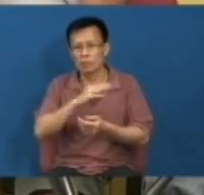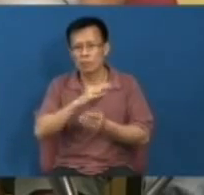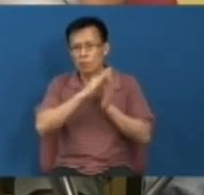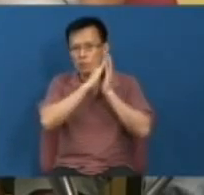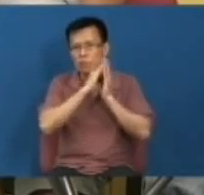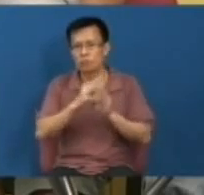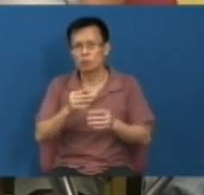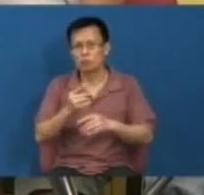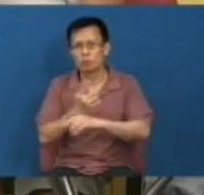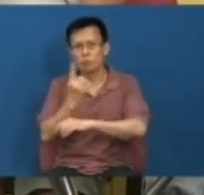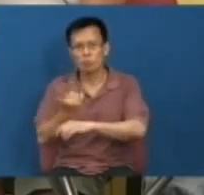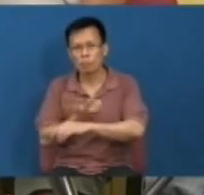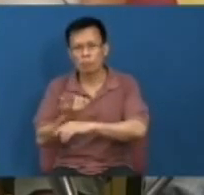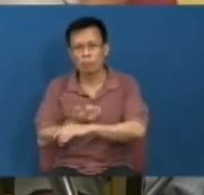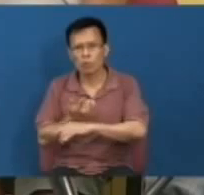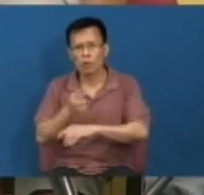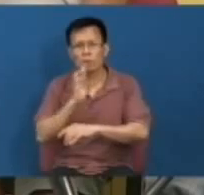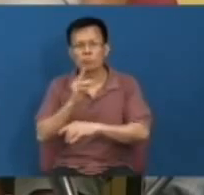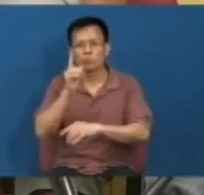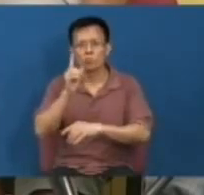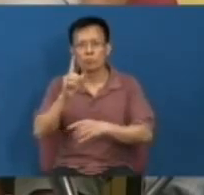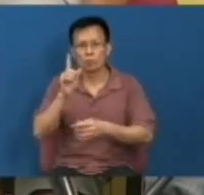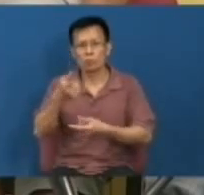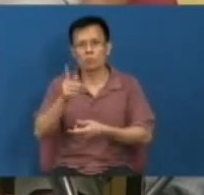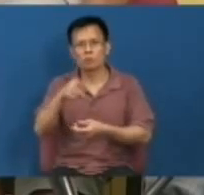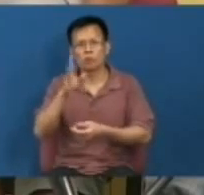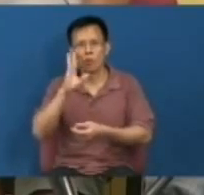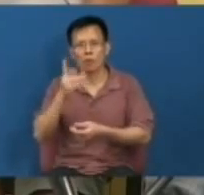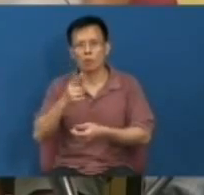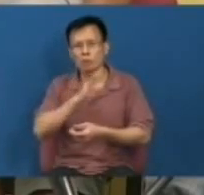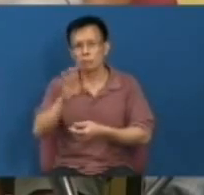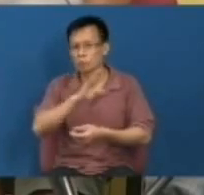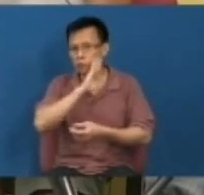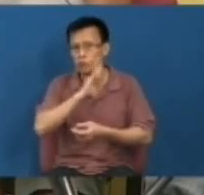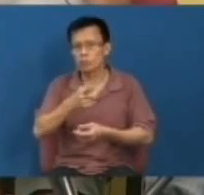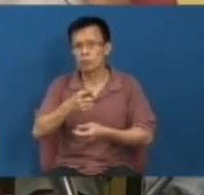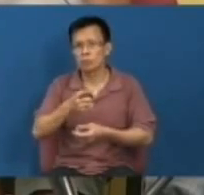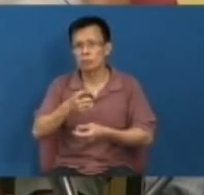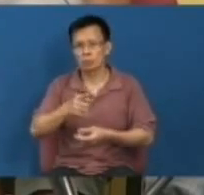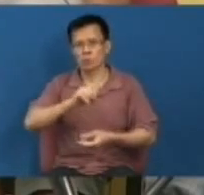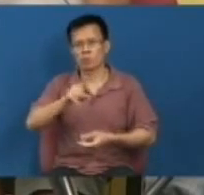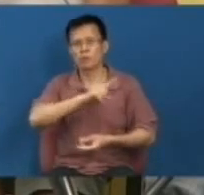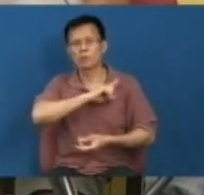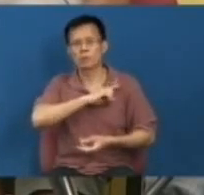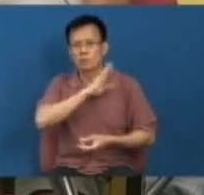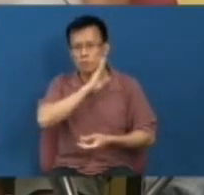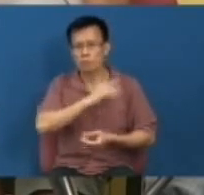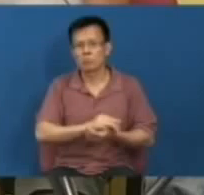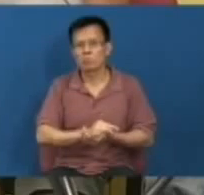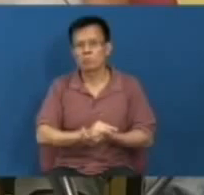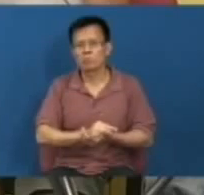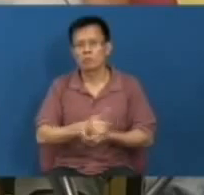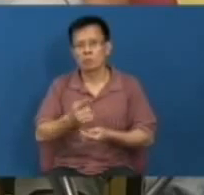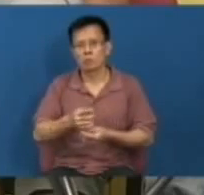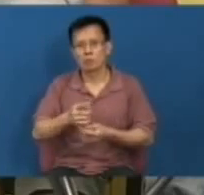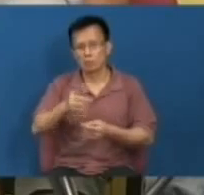都，如果個租客唔住，咁我係咪將間屋要嚟做乜嘢咧？梗係要嚟自己住噶啦，係咪先？但係咁樣佢哋市建